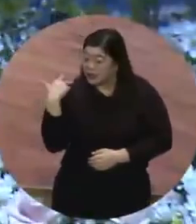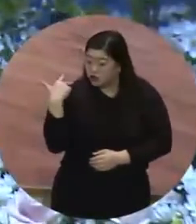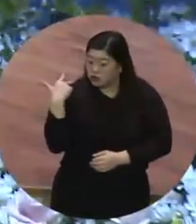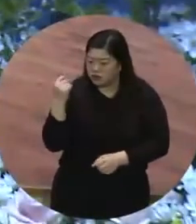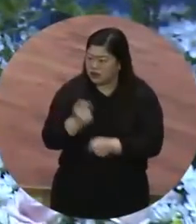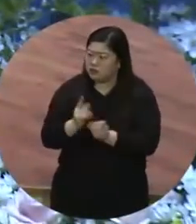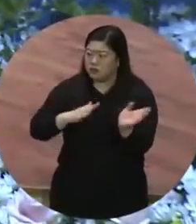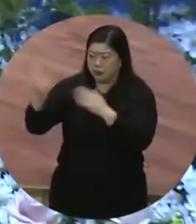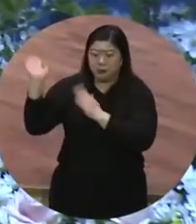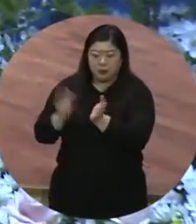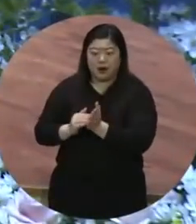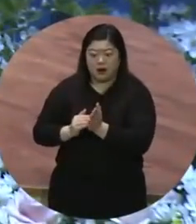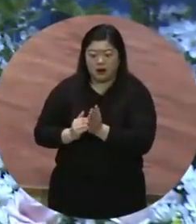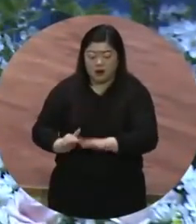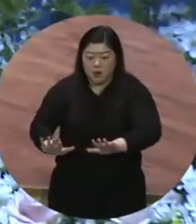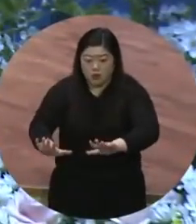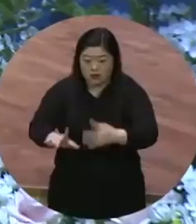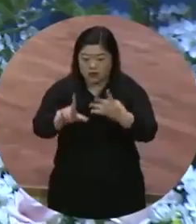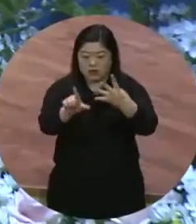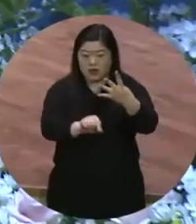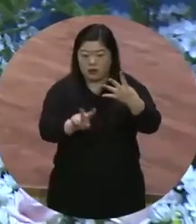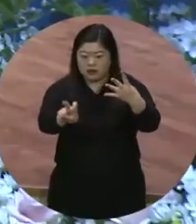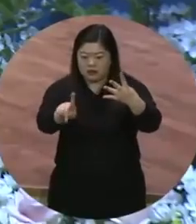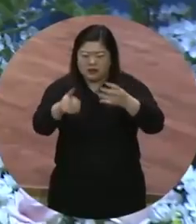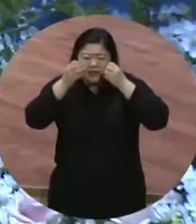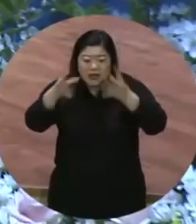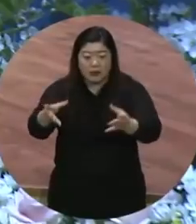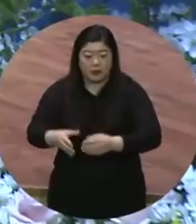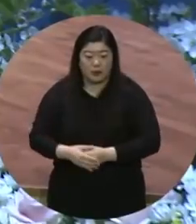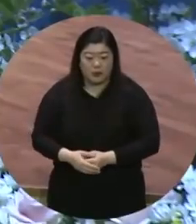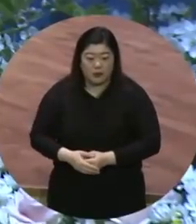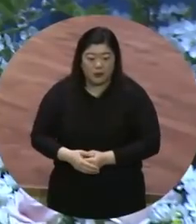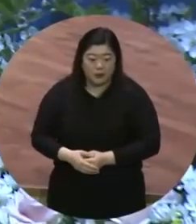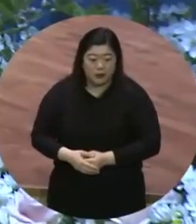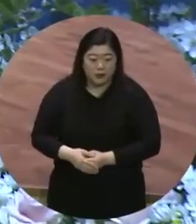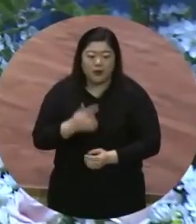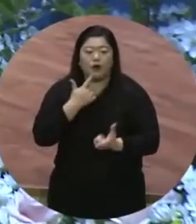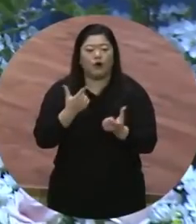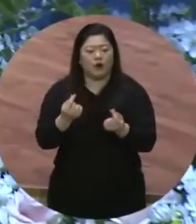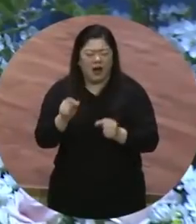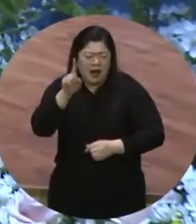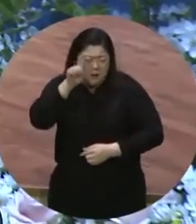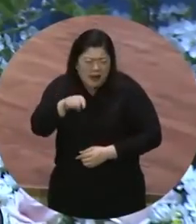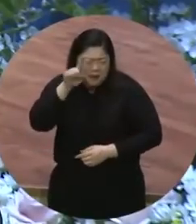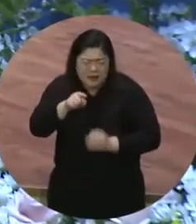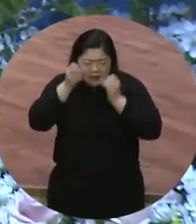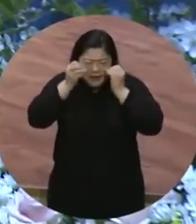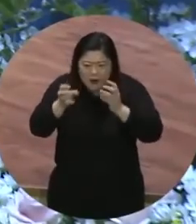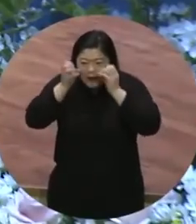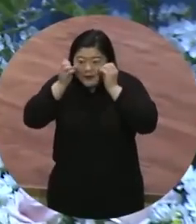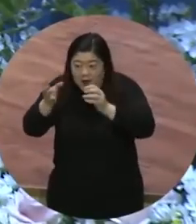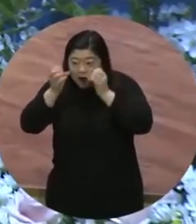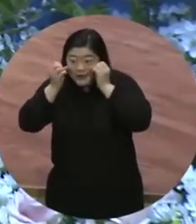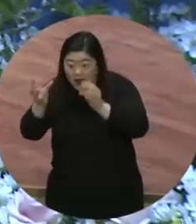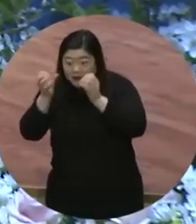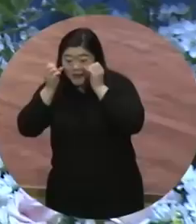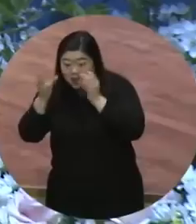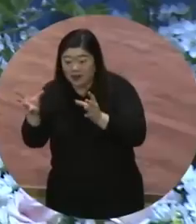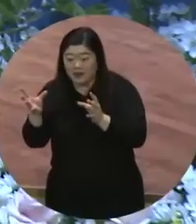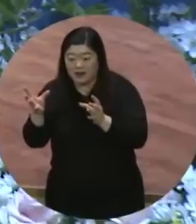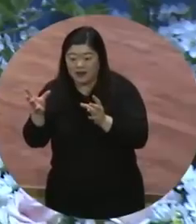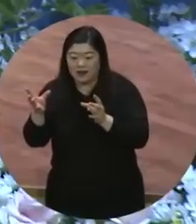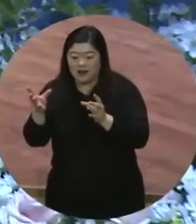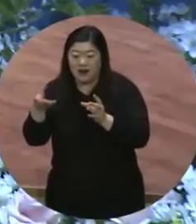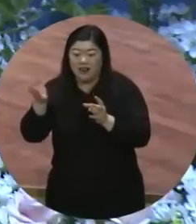오늘부터 새로운 삶을 살 수가 있습니다. 보라 새 것이 되었도다. 매일매일 새날을 허락하신 하나님 앞에 우리가 새로운